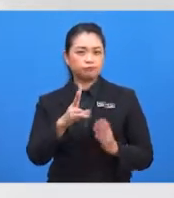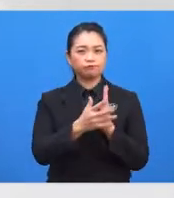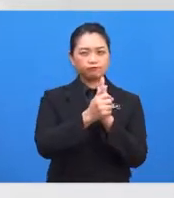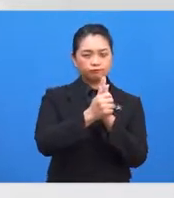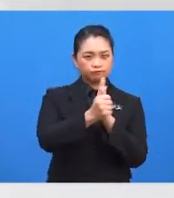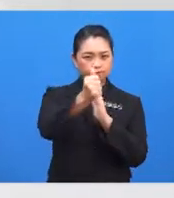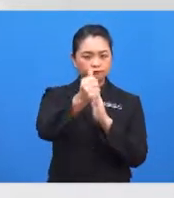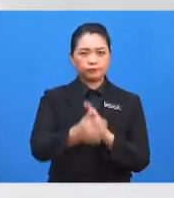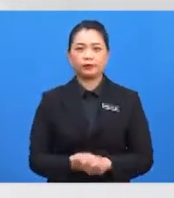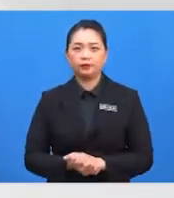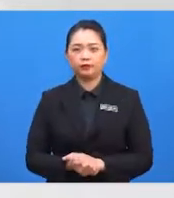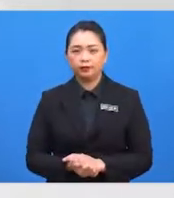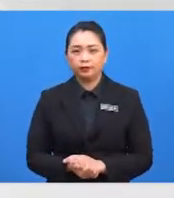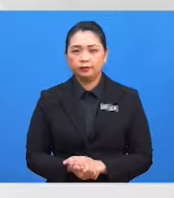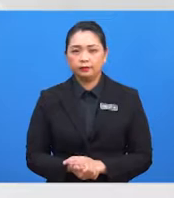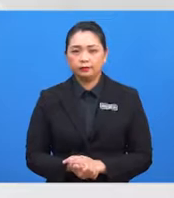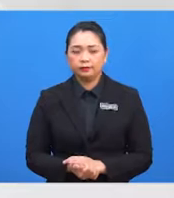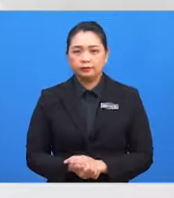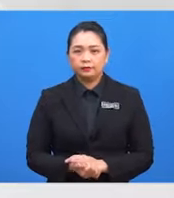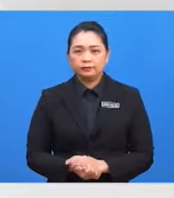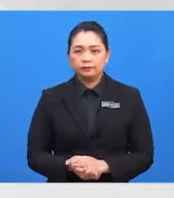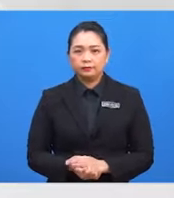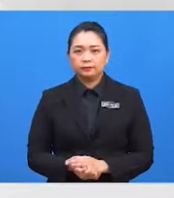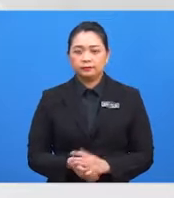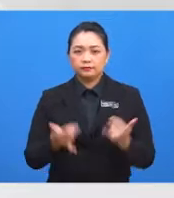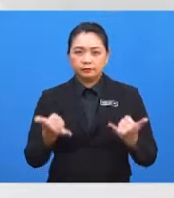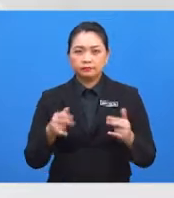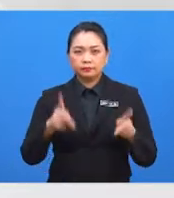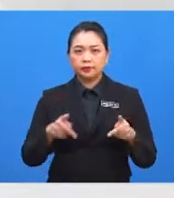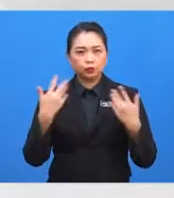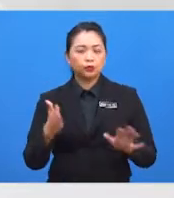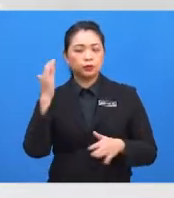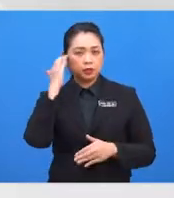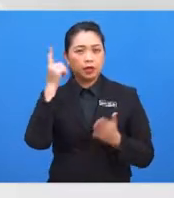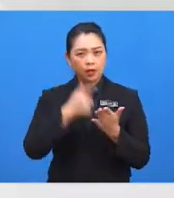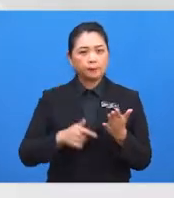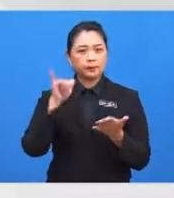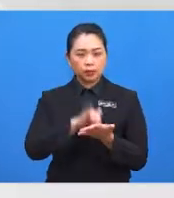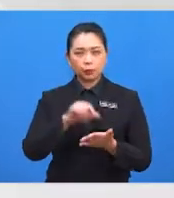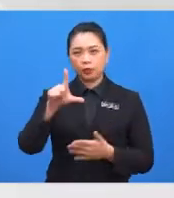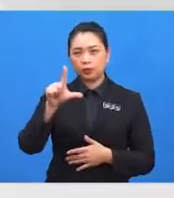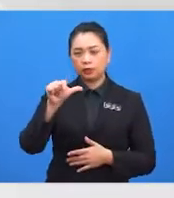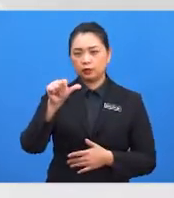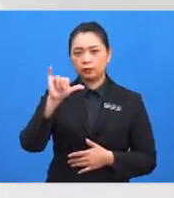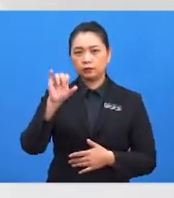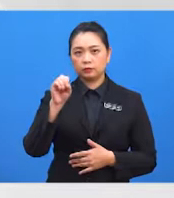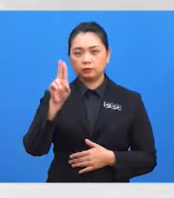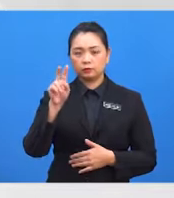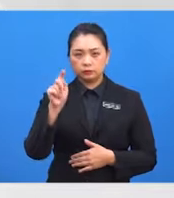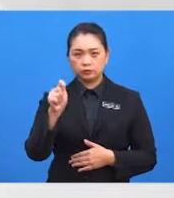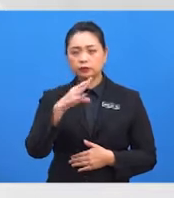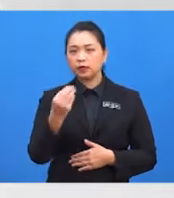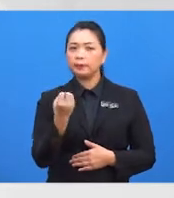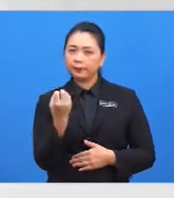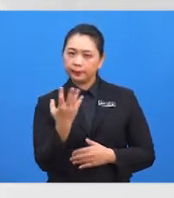profesional. Okey, sekarang pelajar semua telah mengenali apakah layout dengan beberapa prinsip